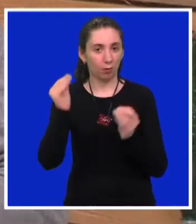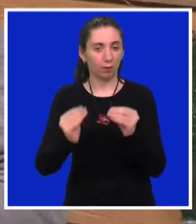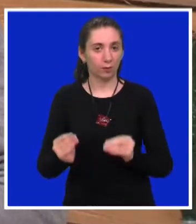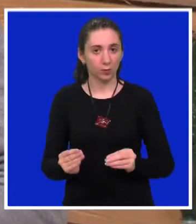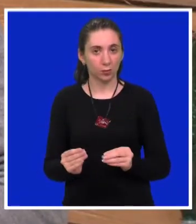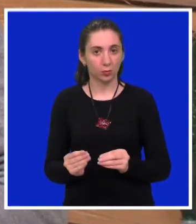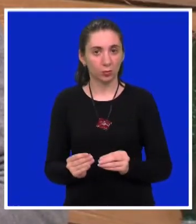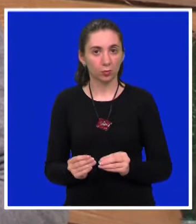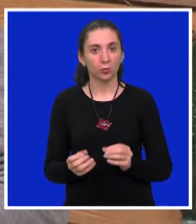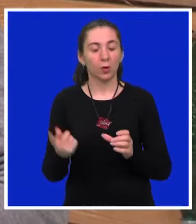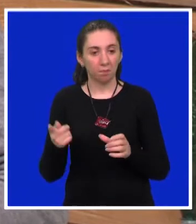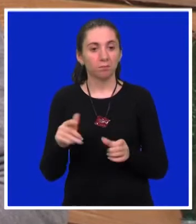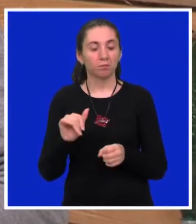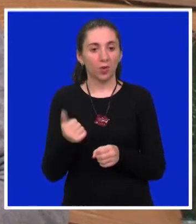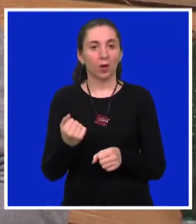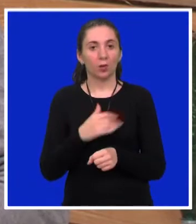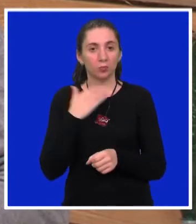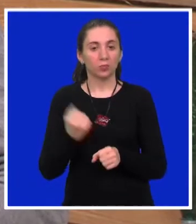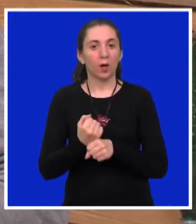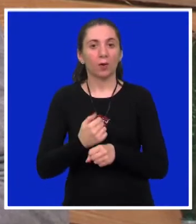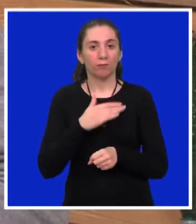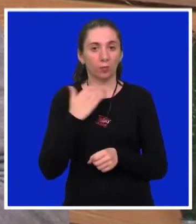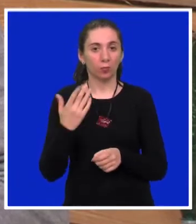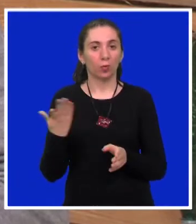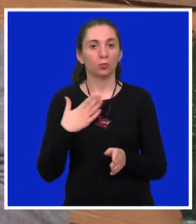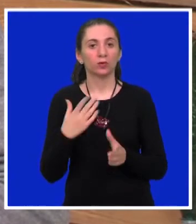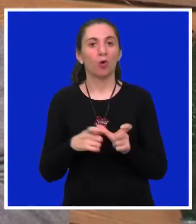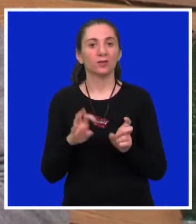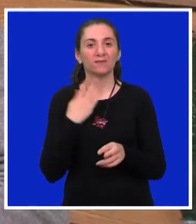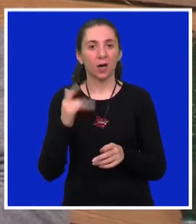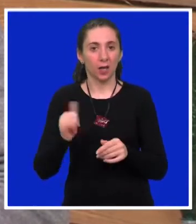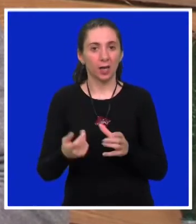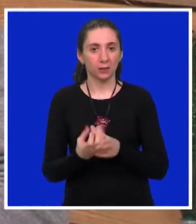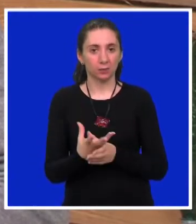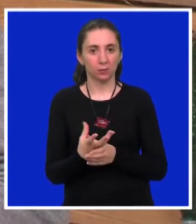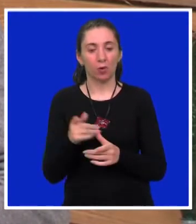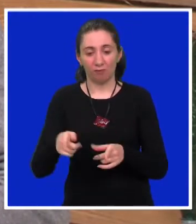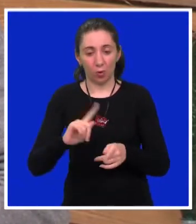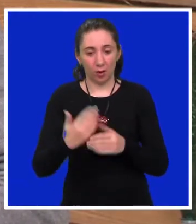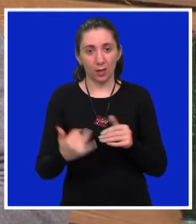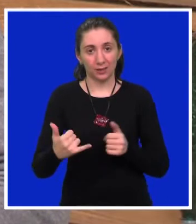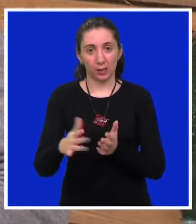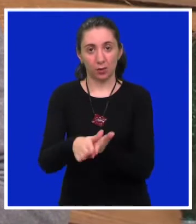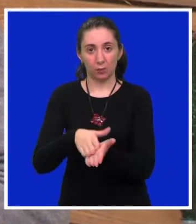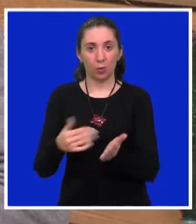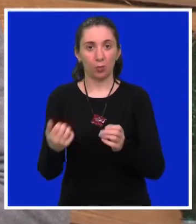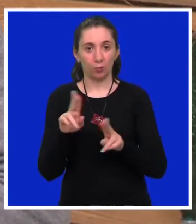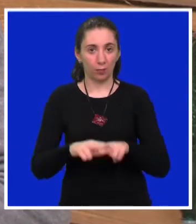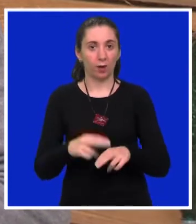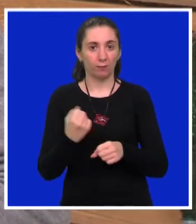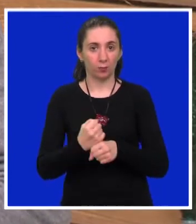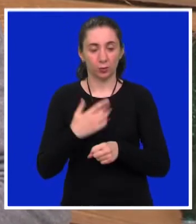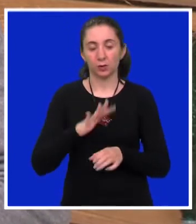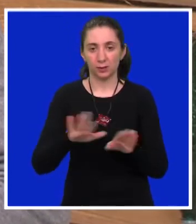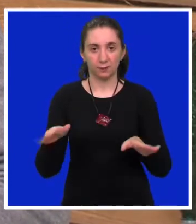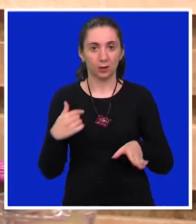složi, ispunio svoju svrhu. Ono što sam rekao i na početku, ovo nije kraj. Tek sad, u stvari, počinje pravi posao